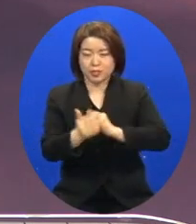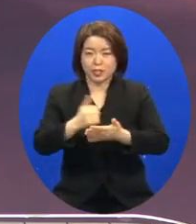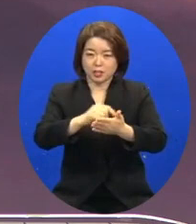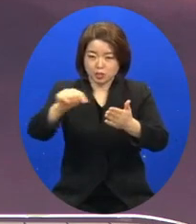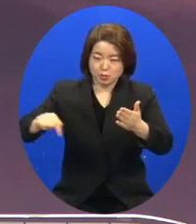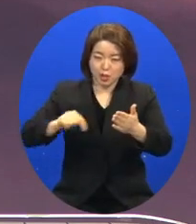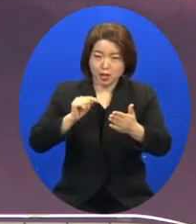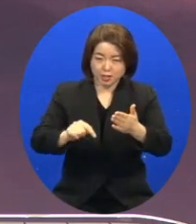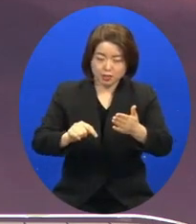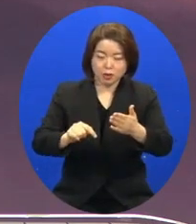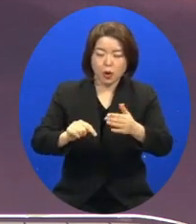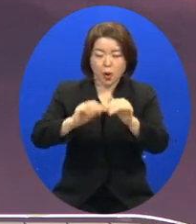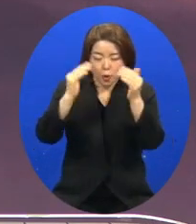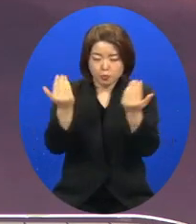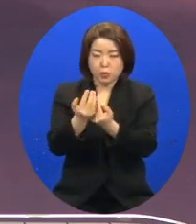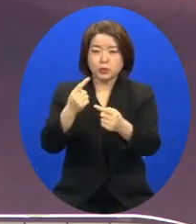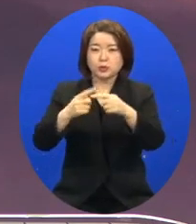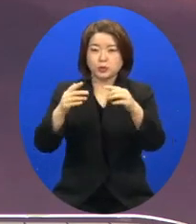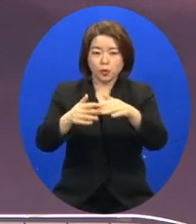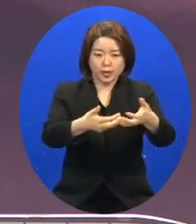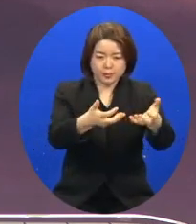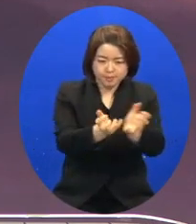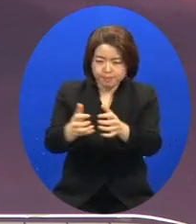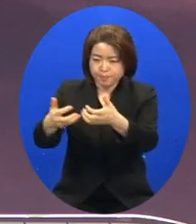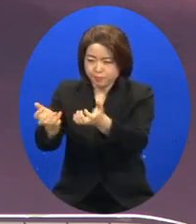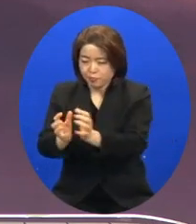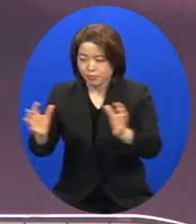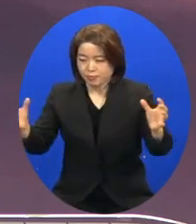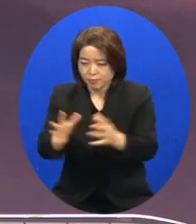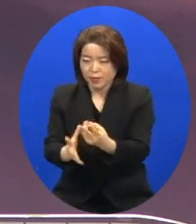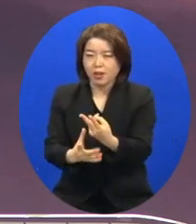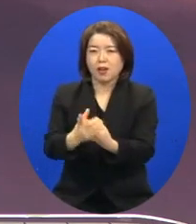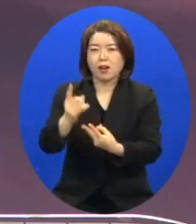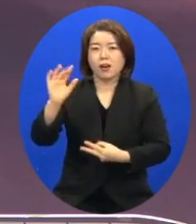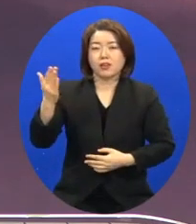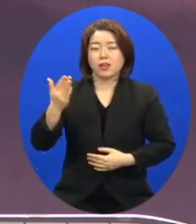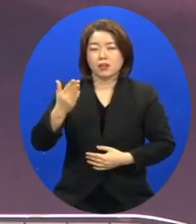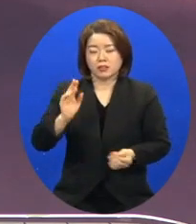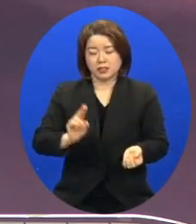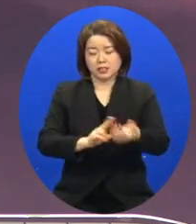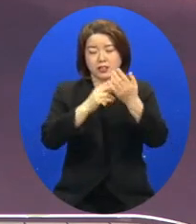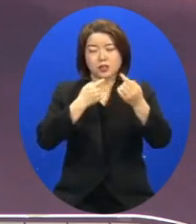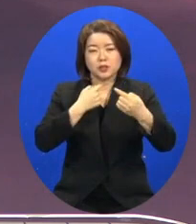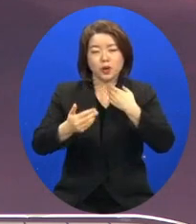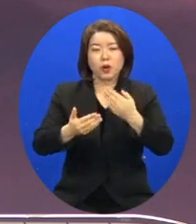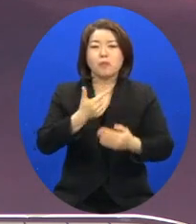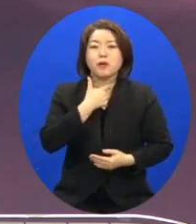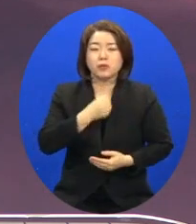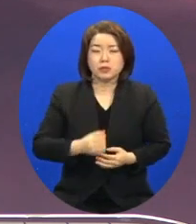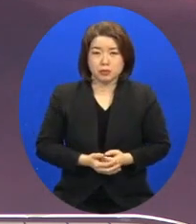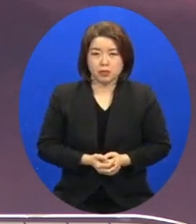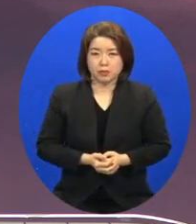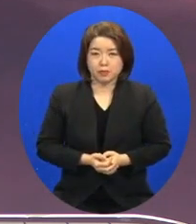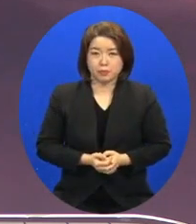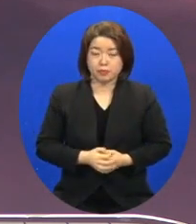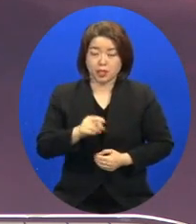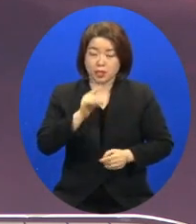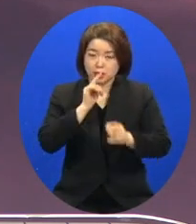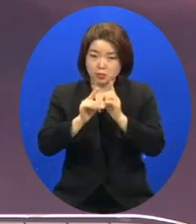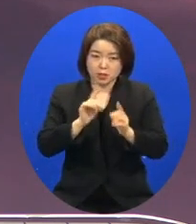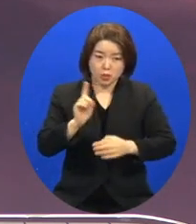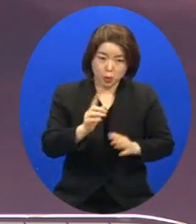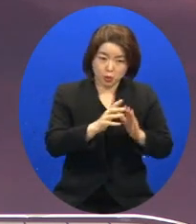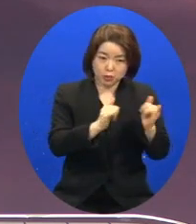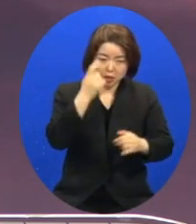모든 공동체가 하나가 되는 기적을 경험하고 싶은 겁니다. 사실 이 말씀은 어떤 사람에게는 대단히